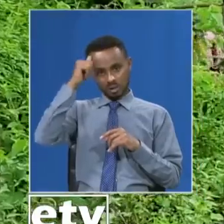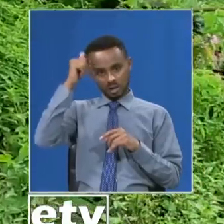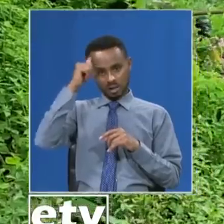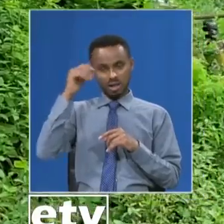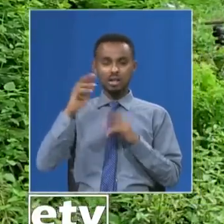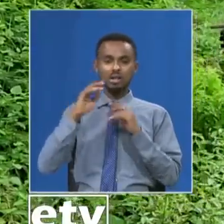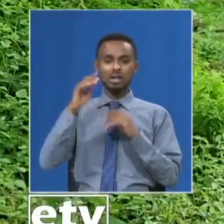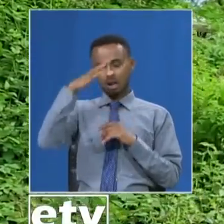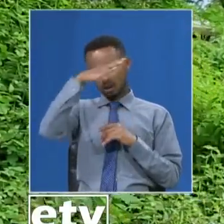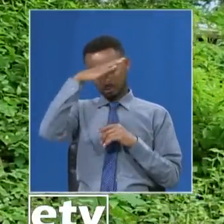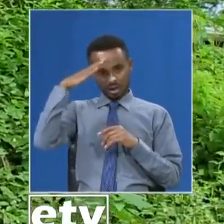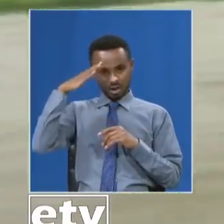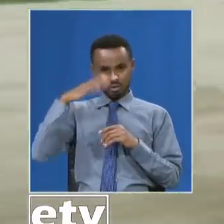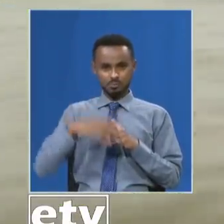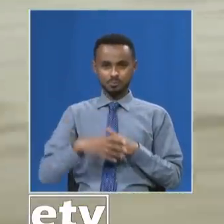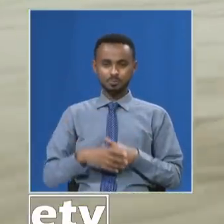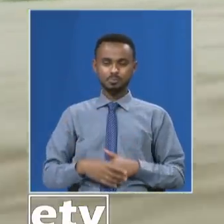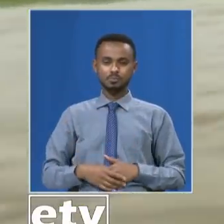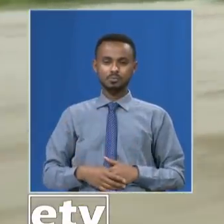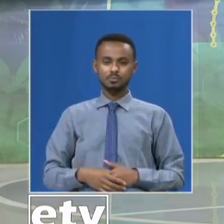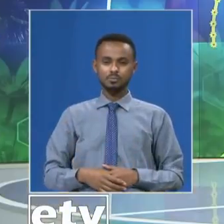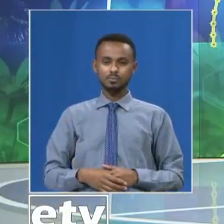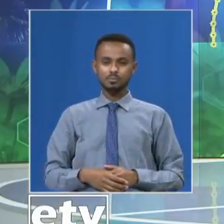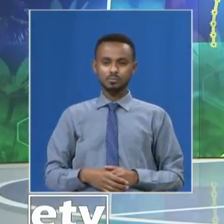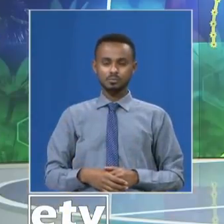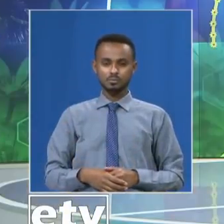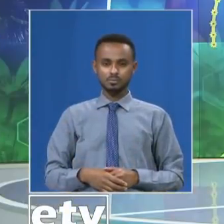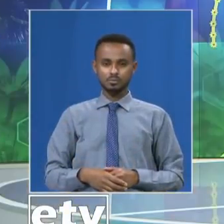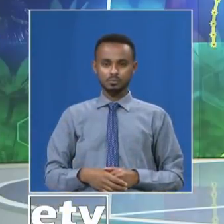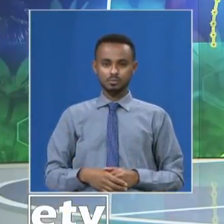ነኝ ከጋምቤላ።